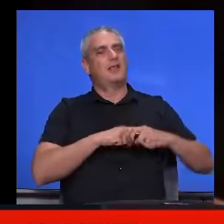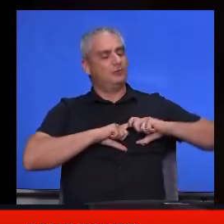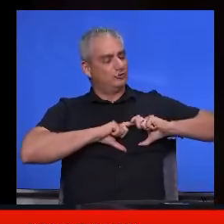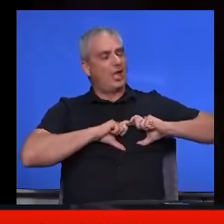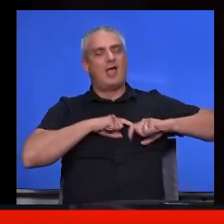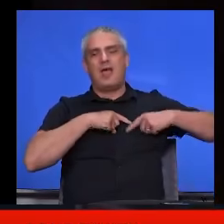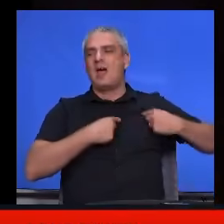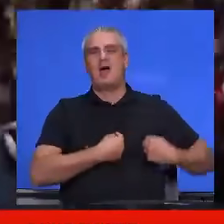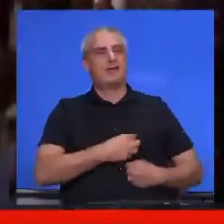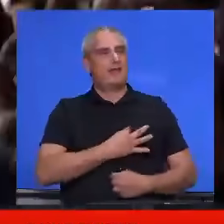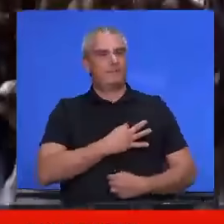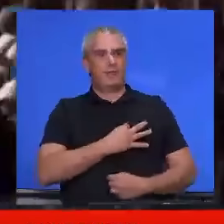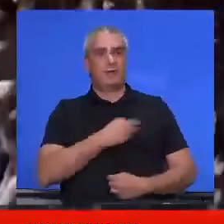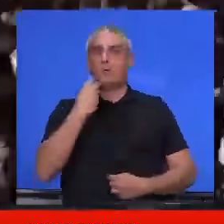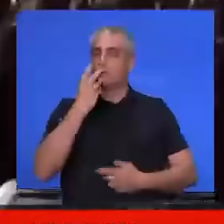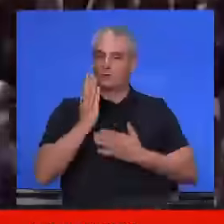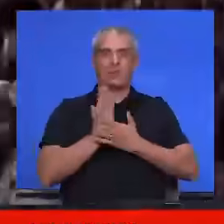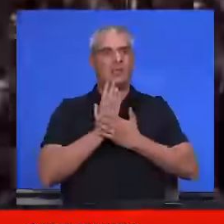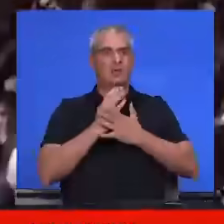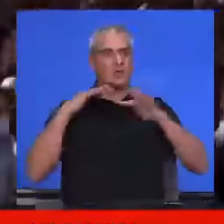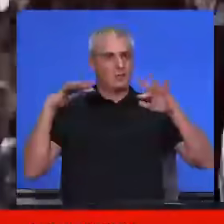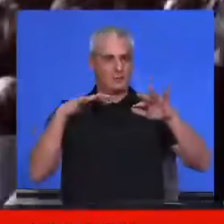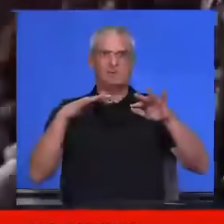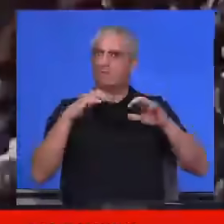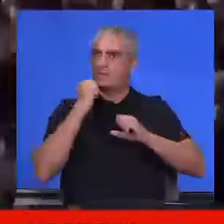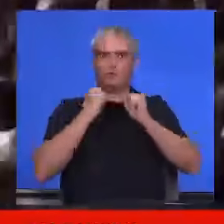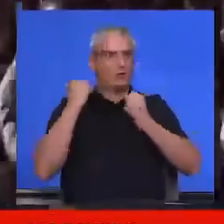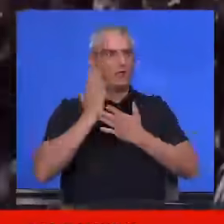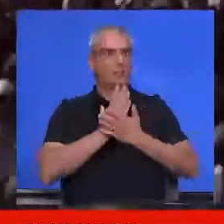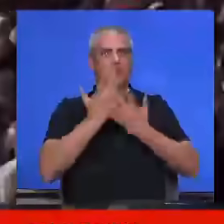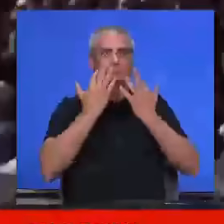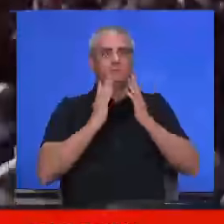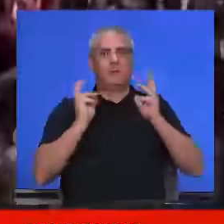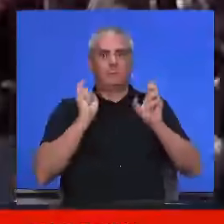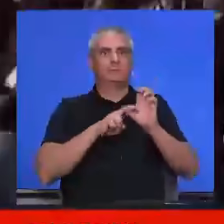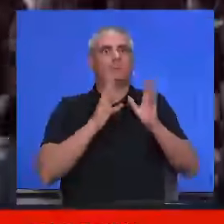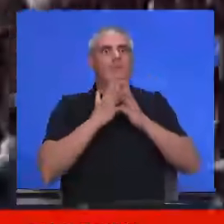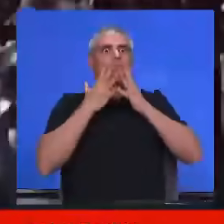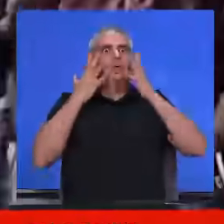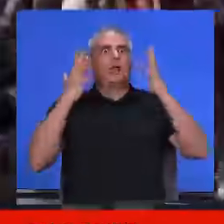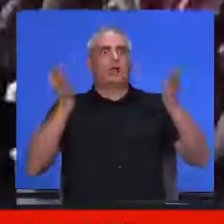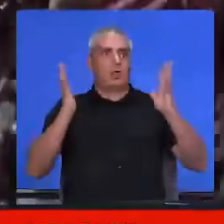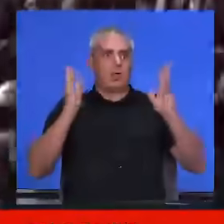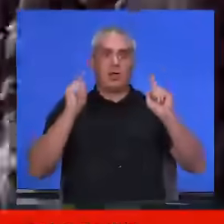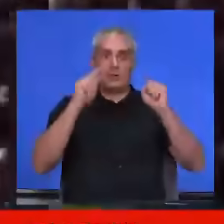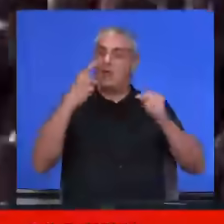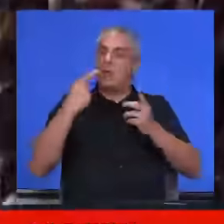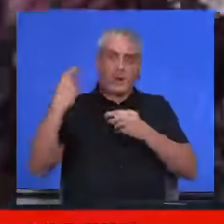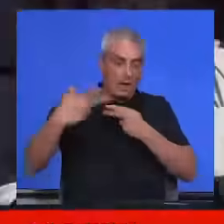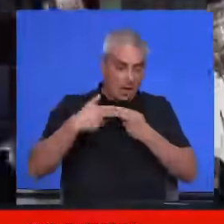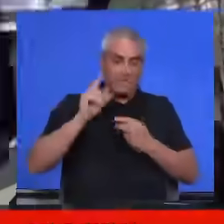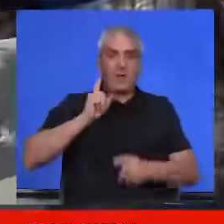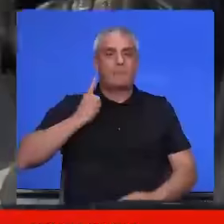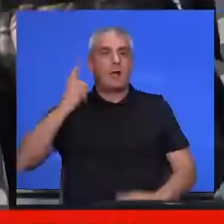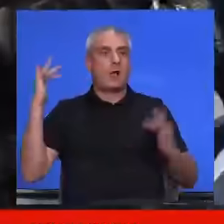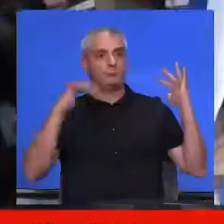וושינגטון נערכה היטב לעצרת, אבל ספק אם מישהו התכונן למספר משתתפים עצום כל כך שהגיעו מקרוב וגם מרחוק. נסעתי